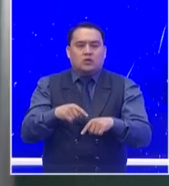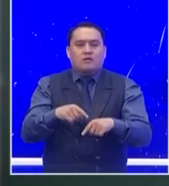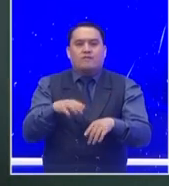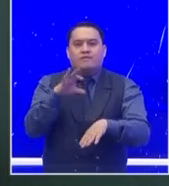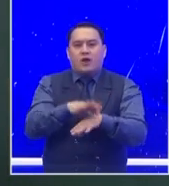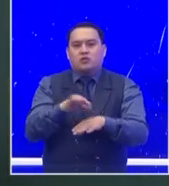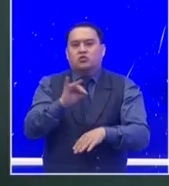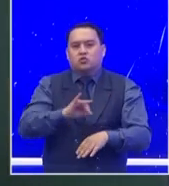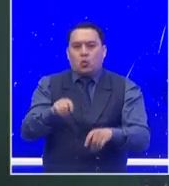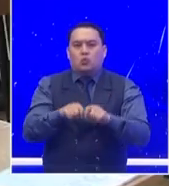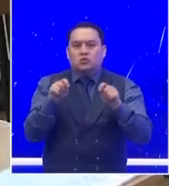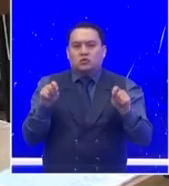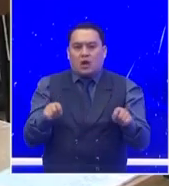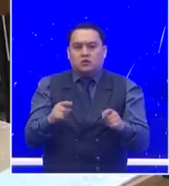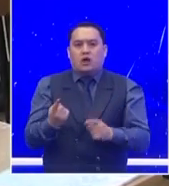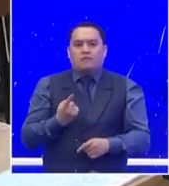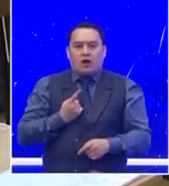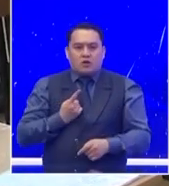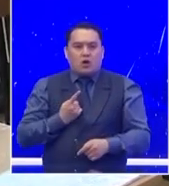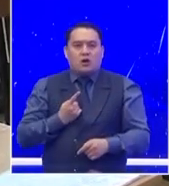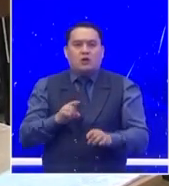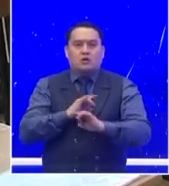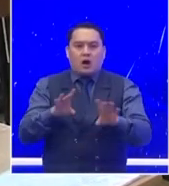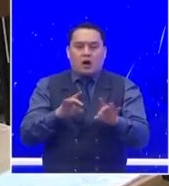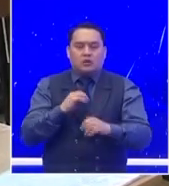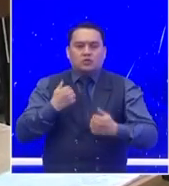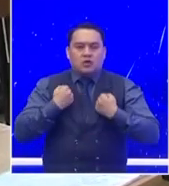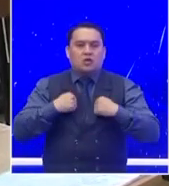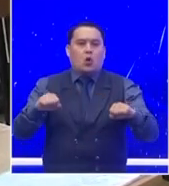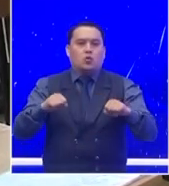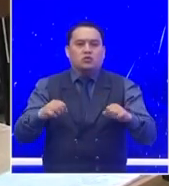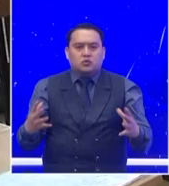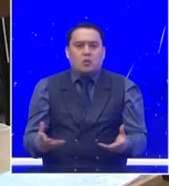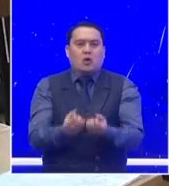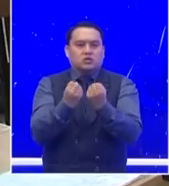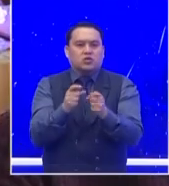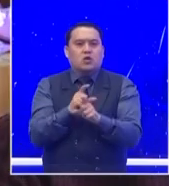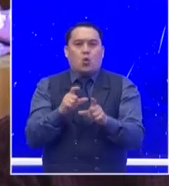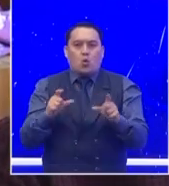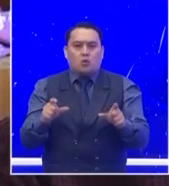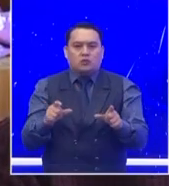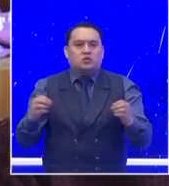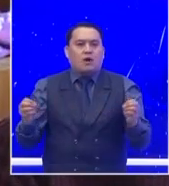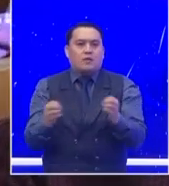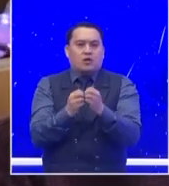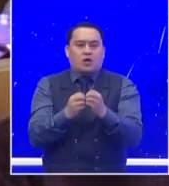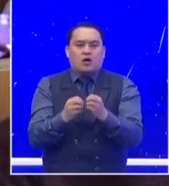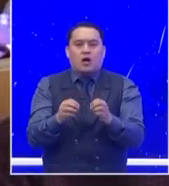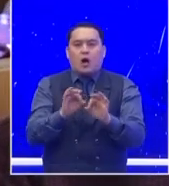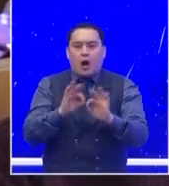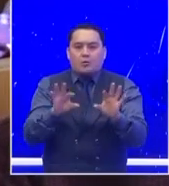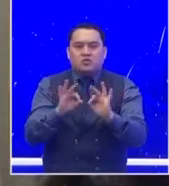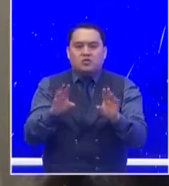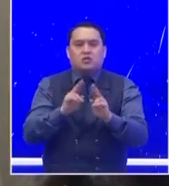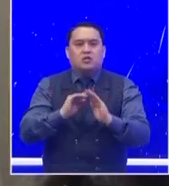факты из истории создания пожарной охраны. Рассказали о примерах героического спасения людей на пожарах и при ДТП. Огнеборцы объяснили